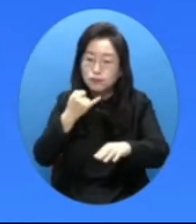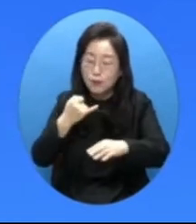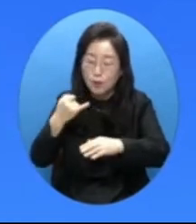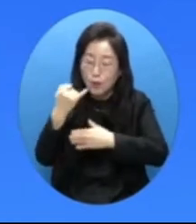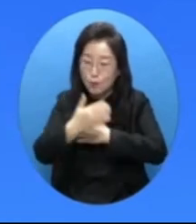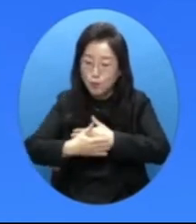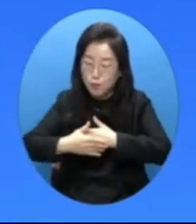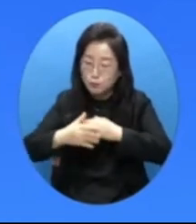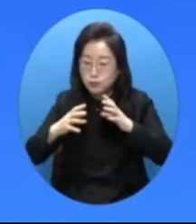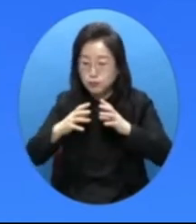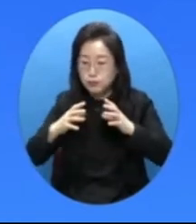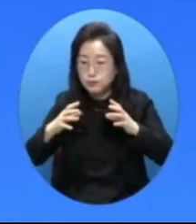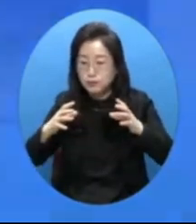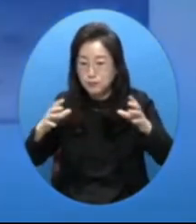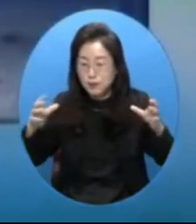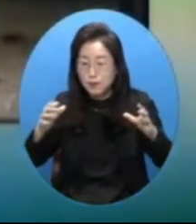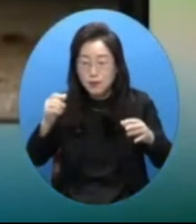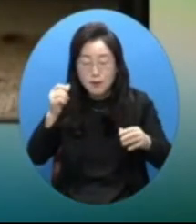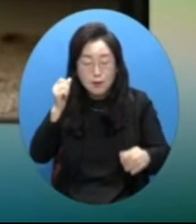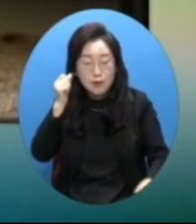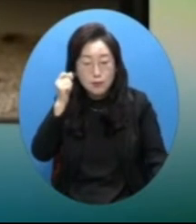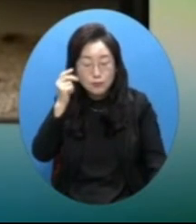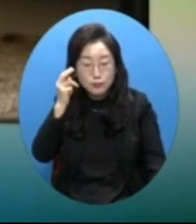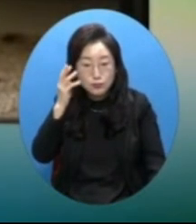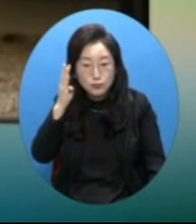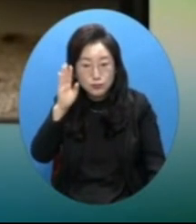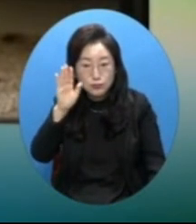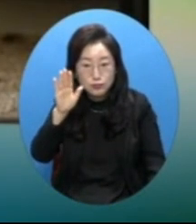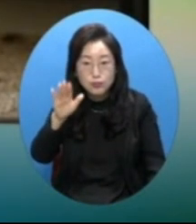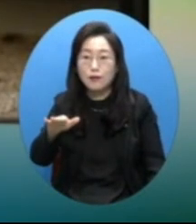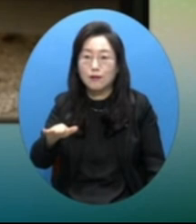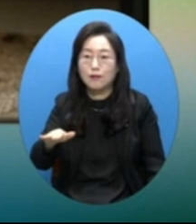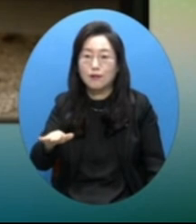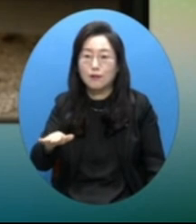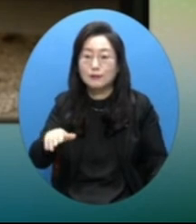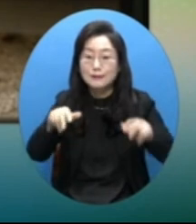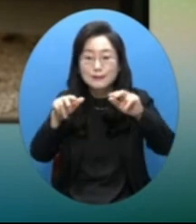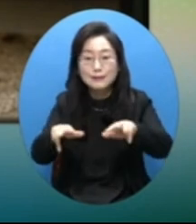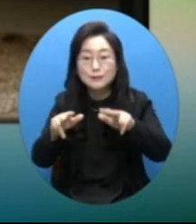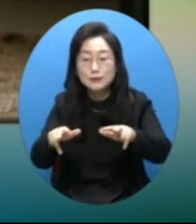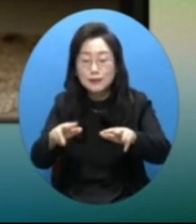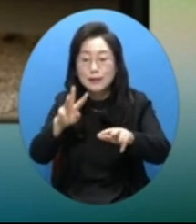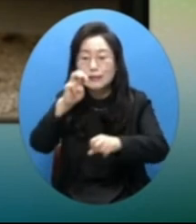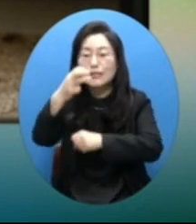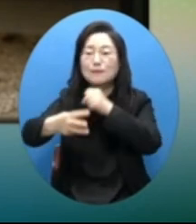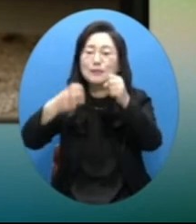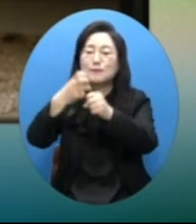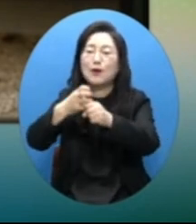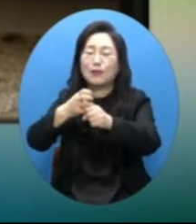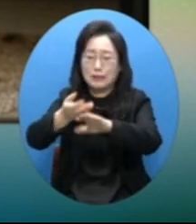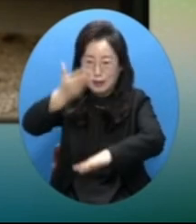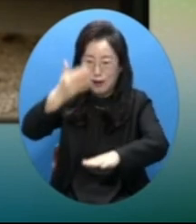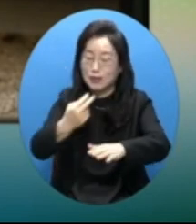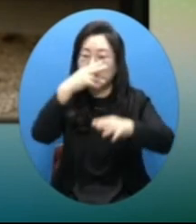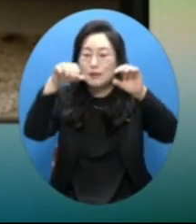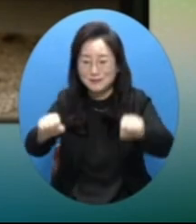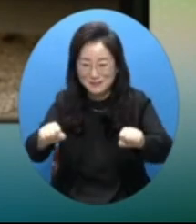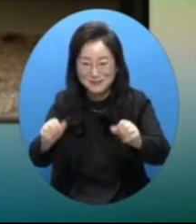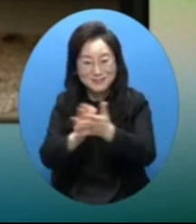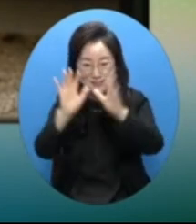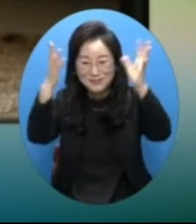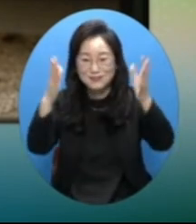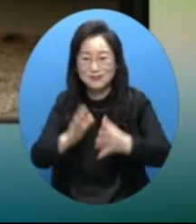그래서 몇 주가 지나고 몇 달에 지나고 점점 해보세요 빨라져 가지고 지금 30년 넘게 살고 계십니다 할렐루야